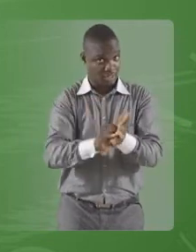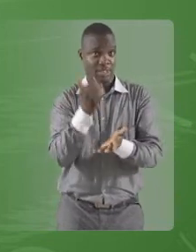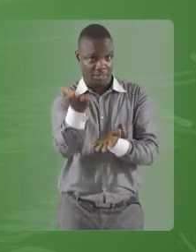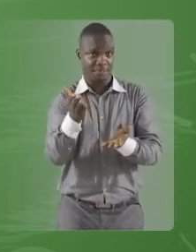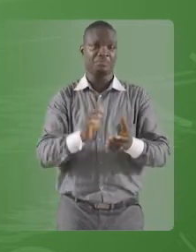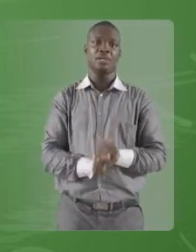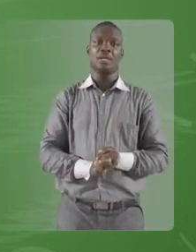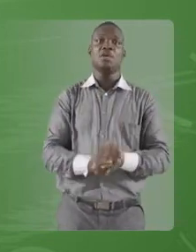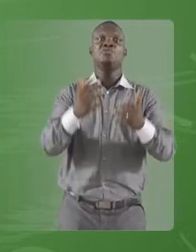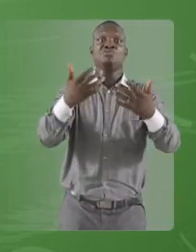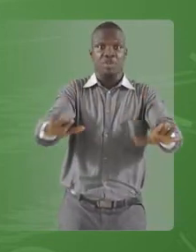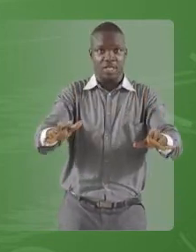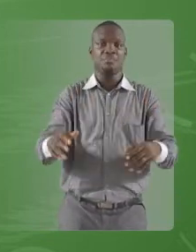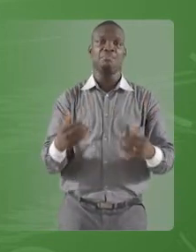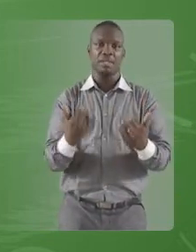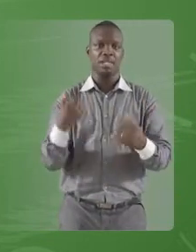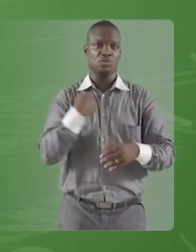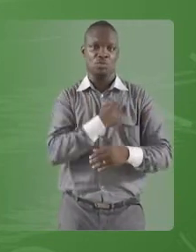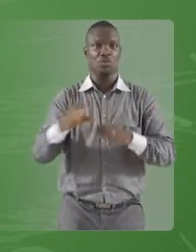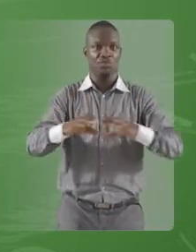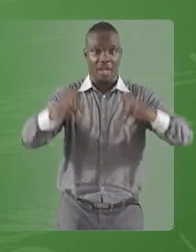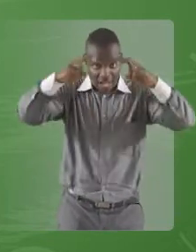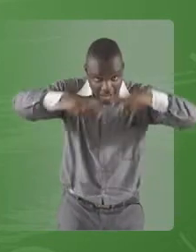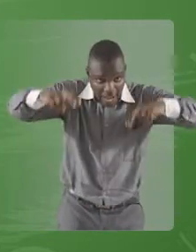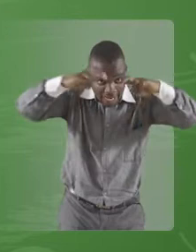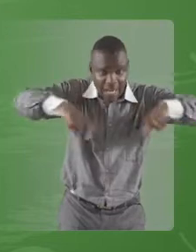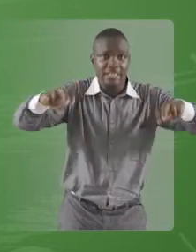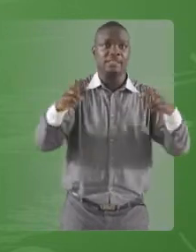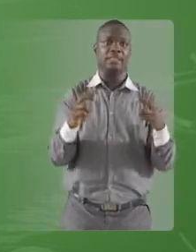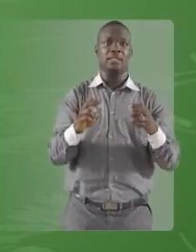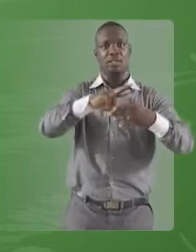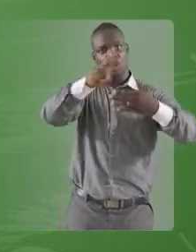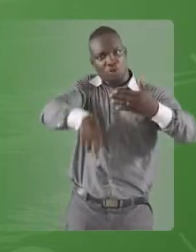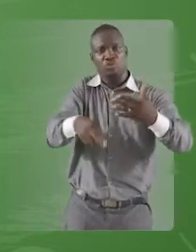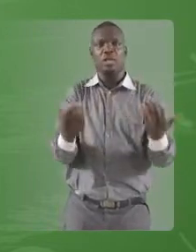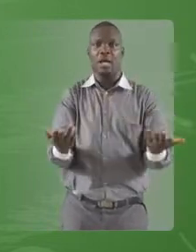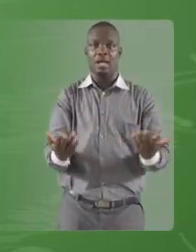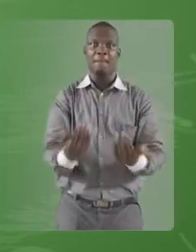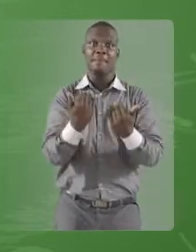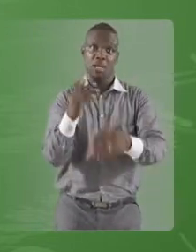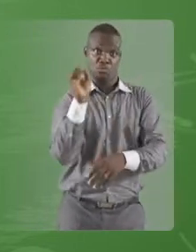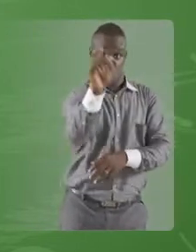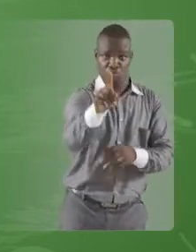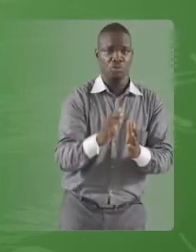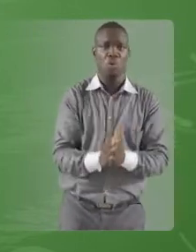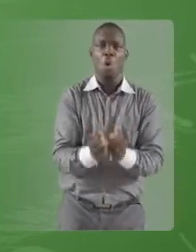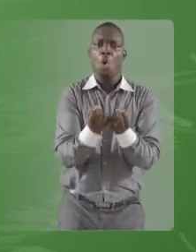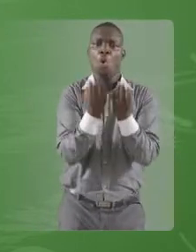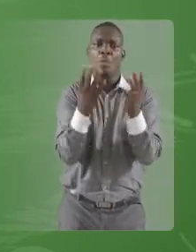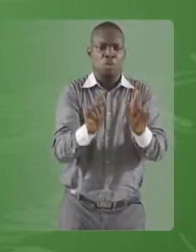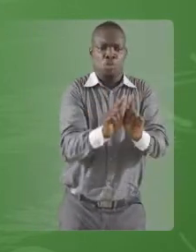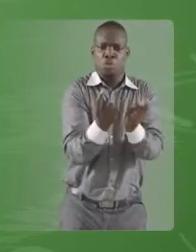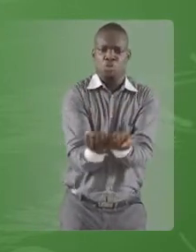résultats. Après avoir observé la fleur, en combien de groupes pouvons-nous classer les éléments de la